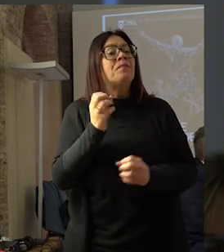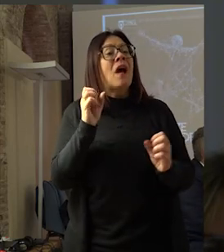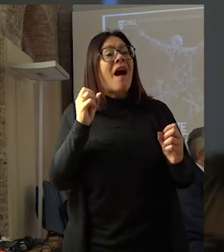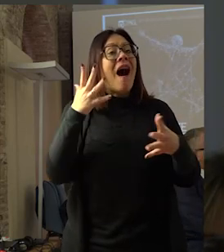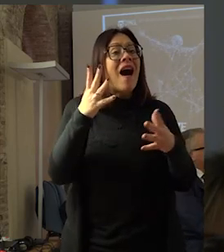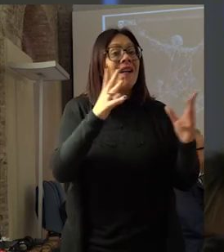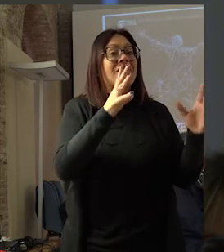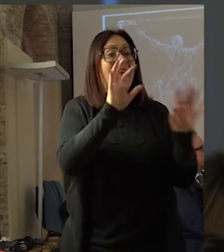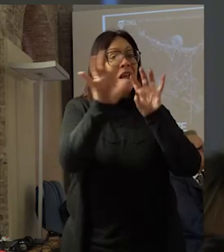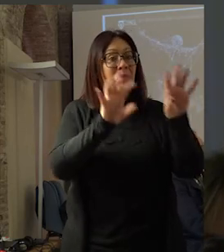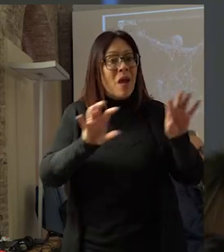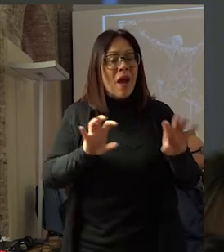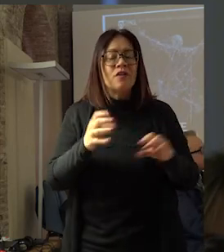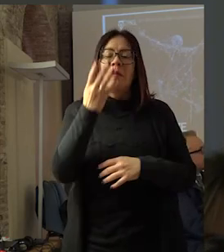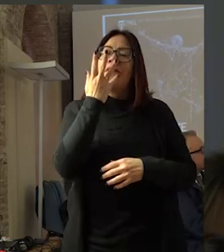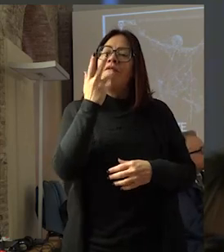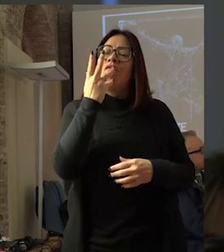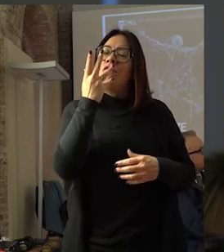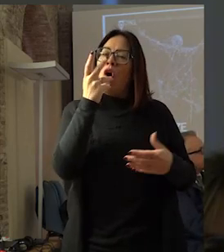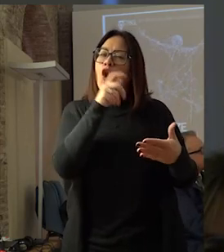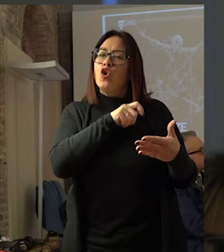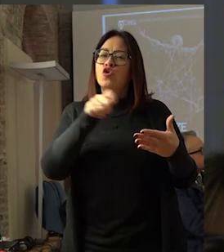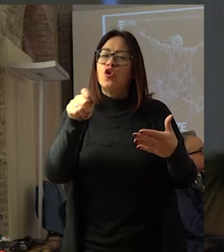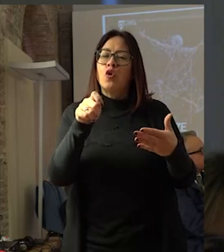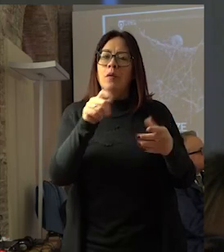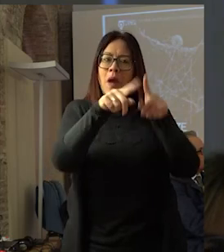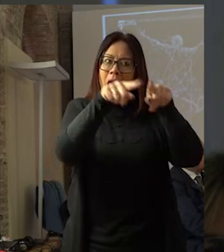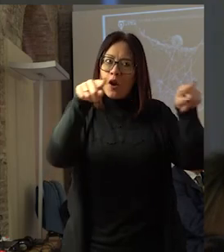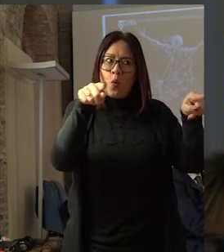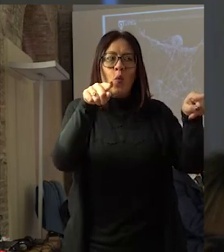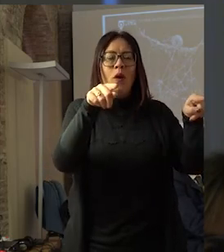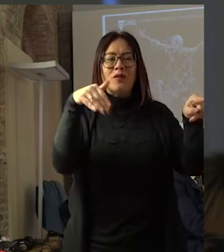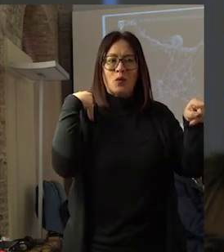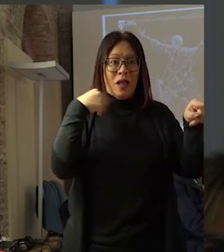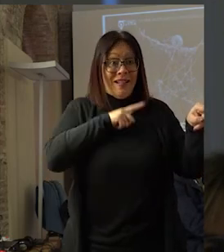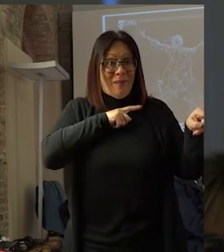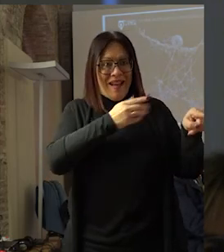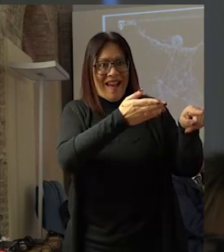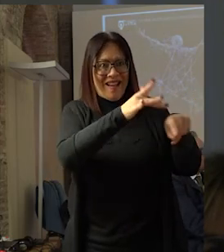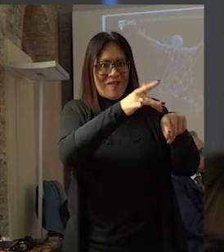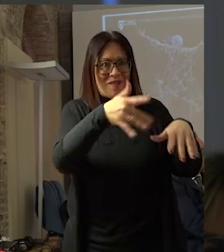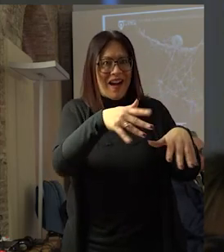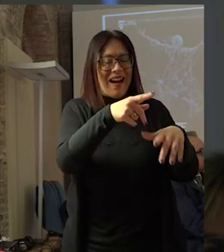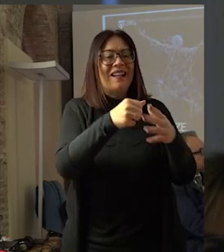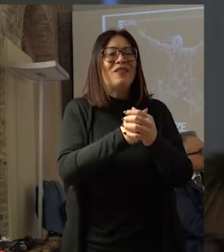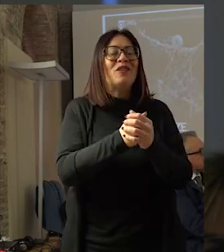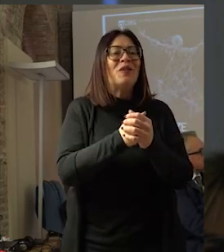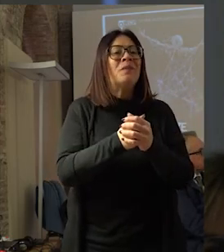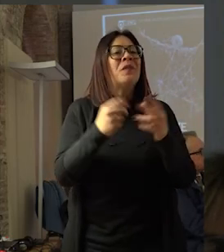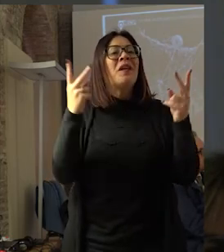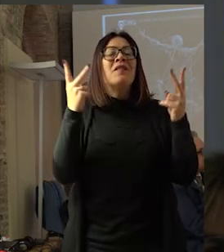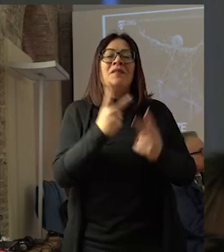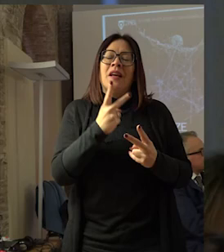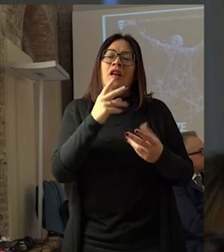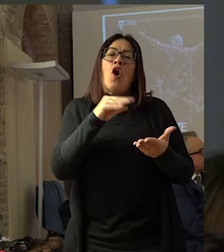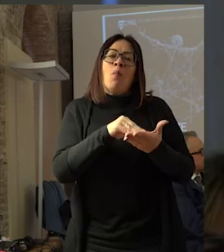ci tengo a sottolineare anch'io, alcuni di loro sono stati miei allievi, come la loro